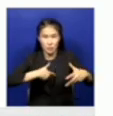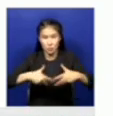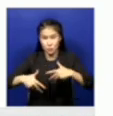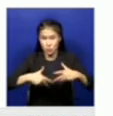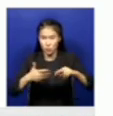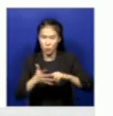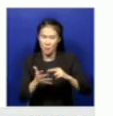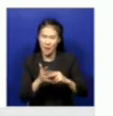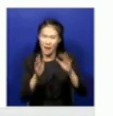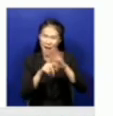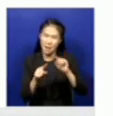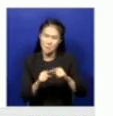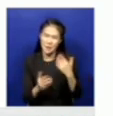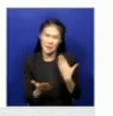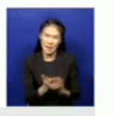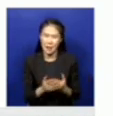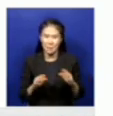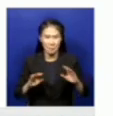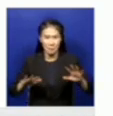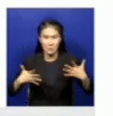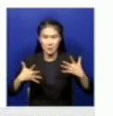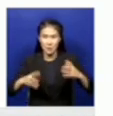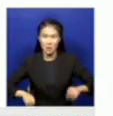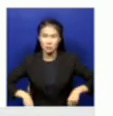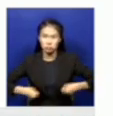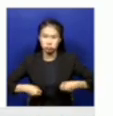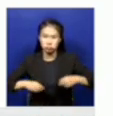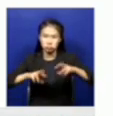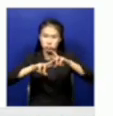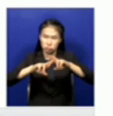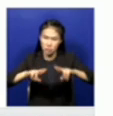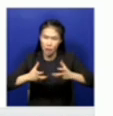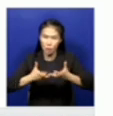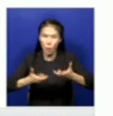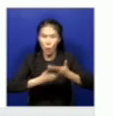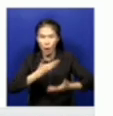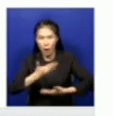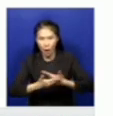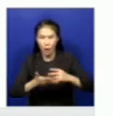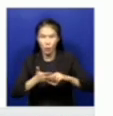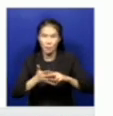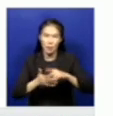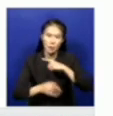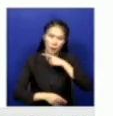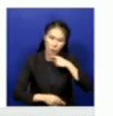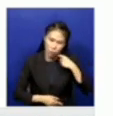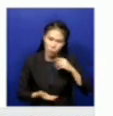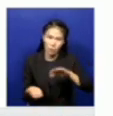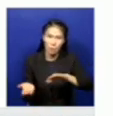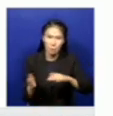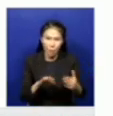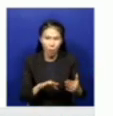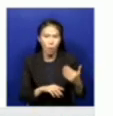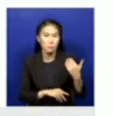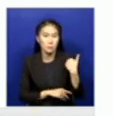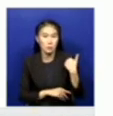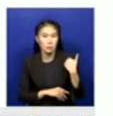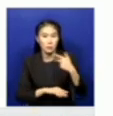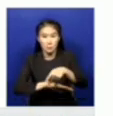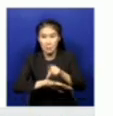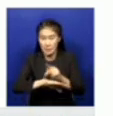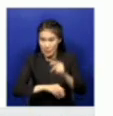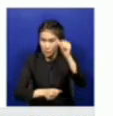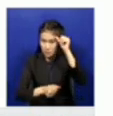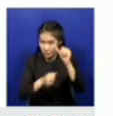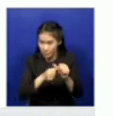ซื้อส่งผลให้ผู้ประกอบการรายเล็กรายน้อยเนี่ยหมดเนื้อหมดตัวไปตามๆกันถ้าท่านประธานยังไม่ลืมนะครับภายใต้